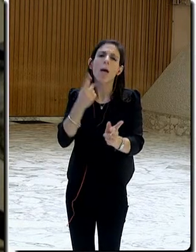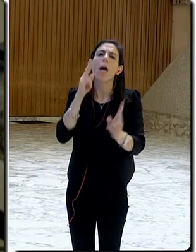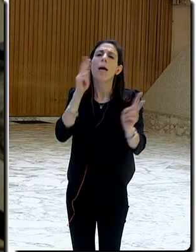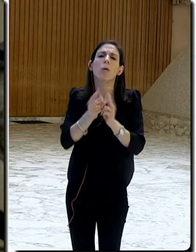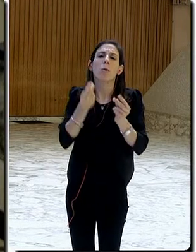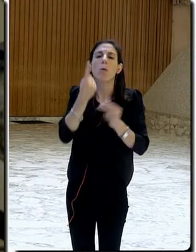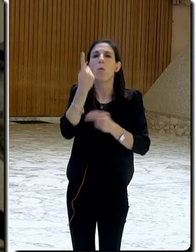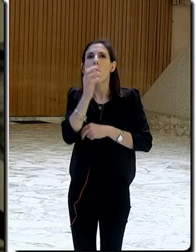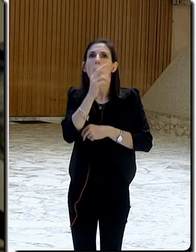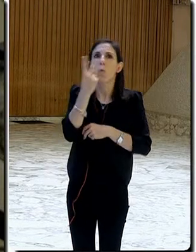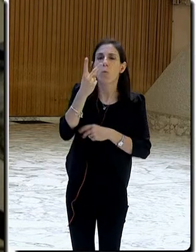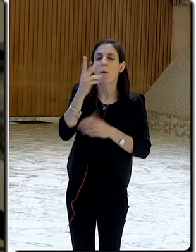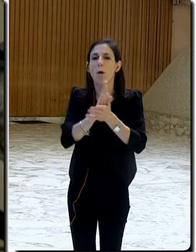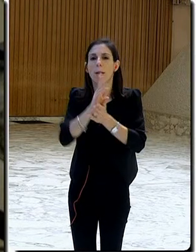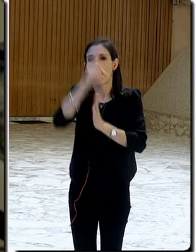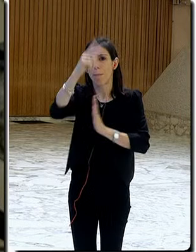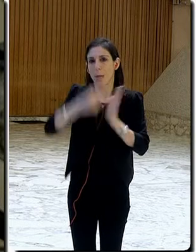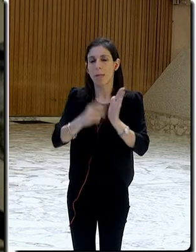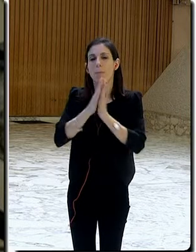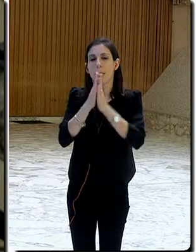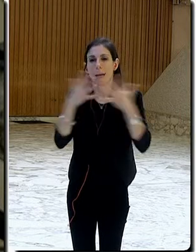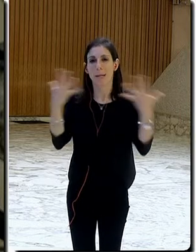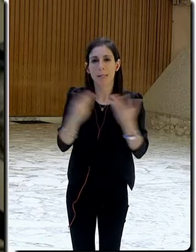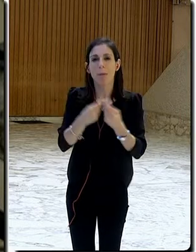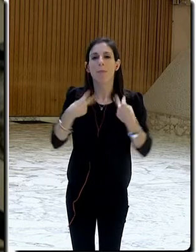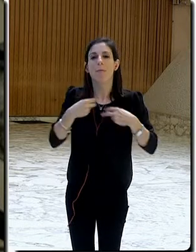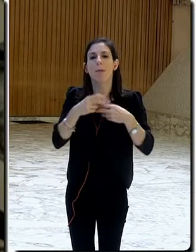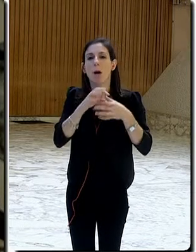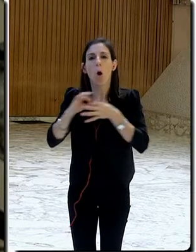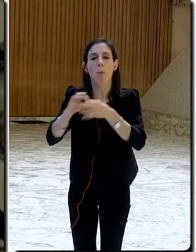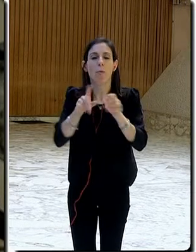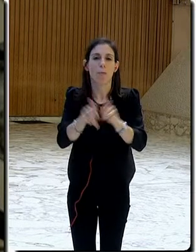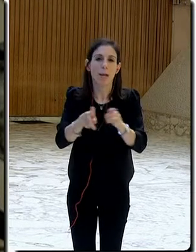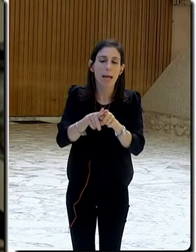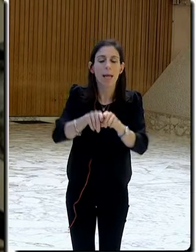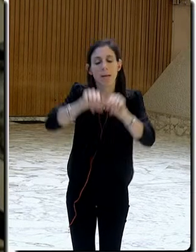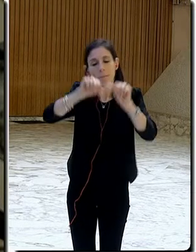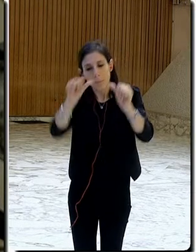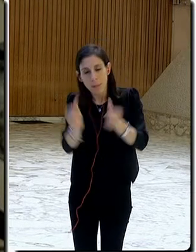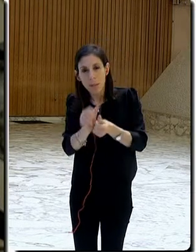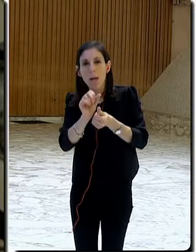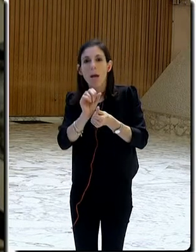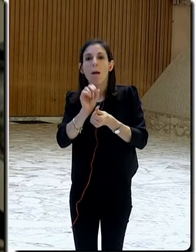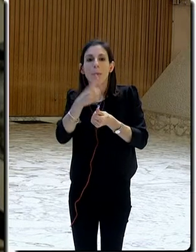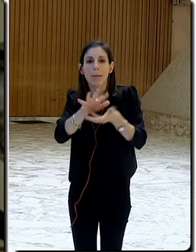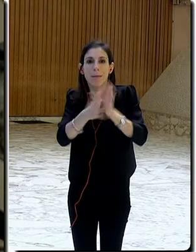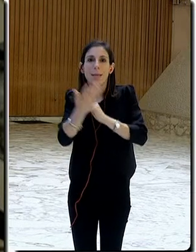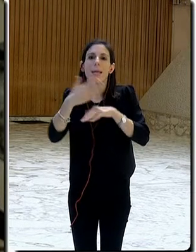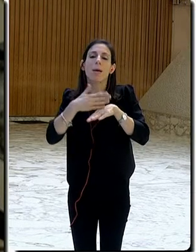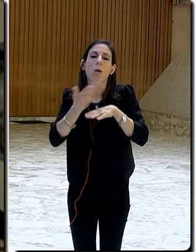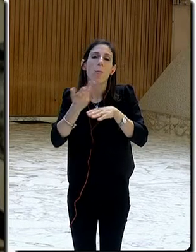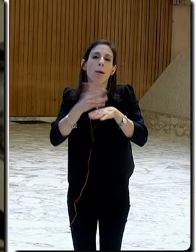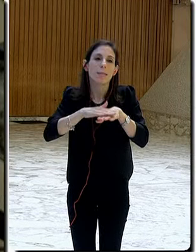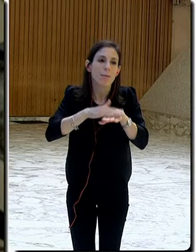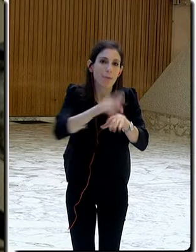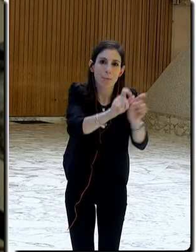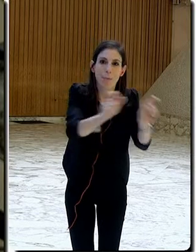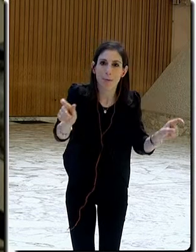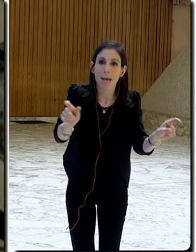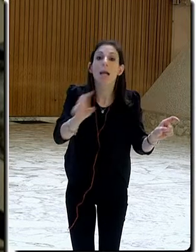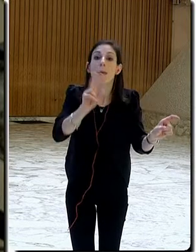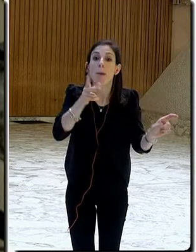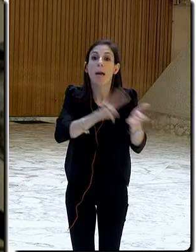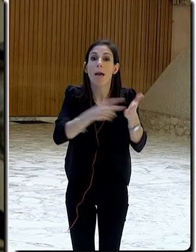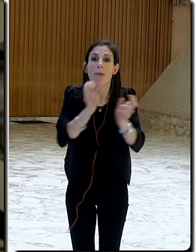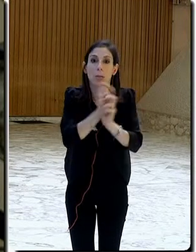communion fraternelle et se former pour ensuite être au service des frères et évangéliser. Les rencontres